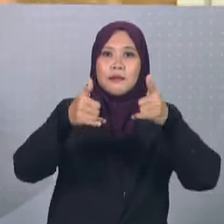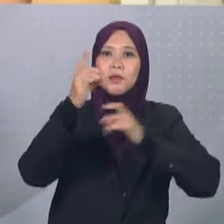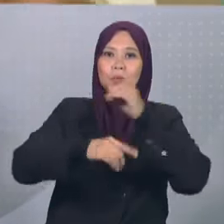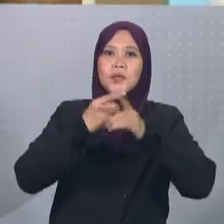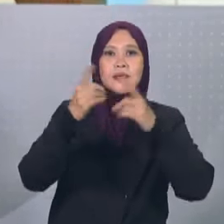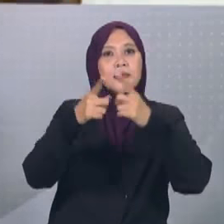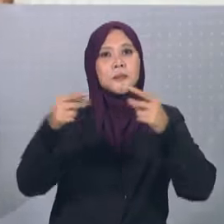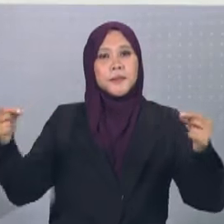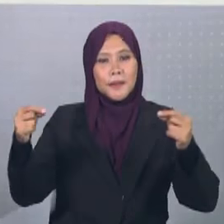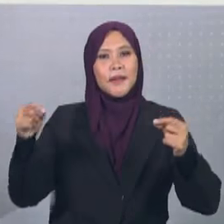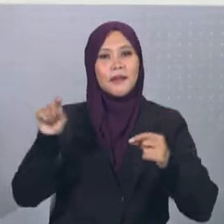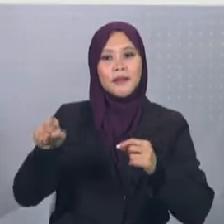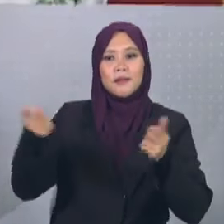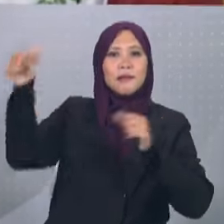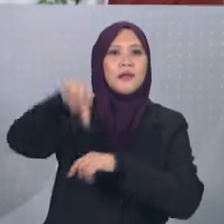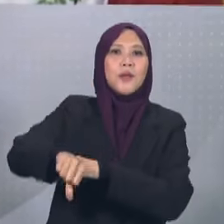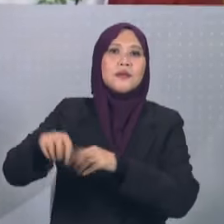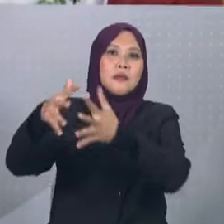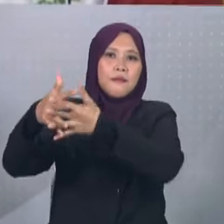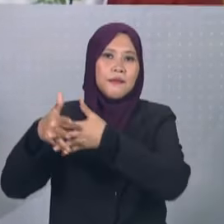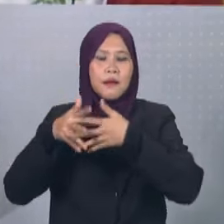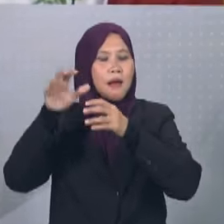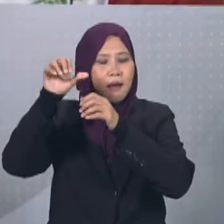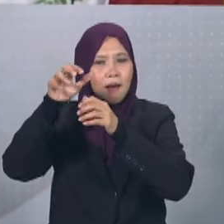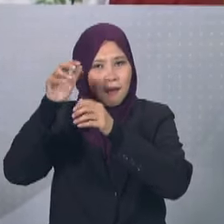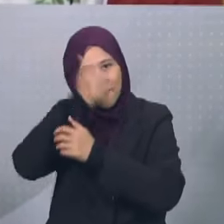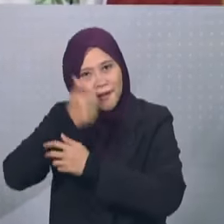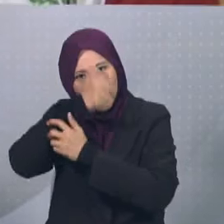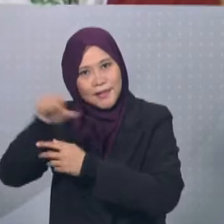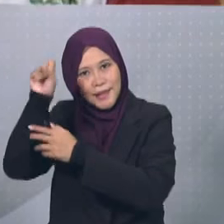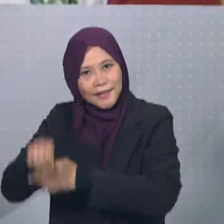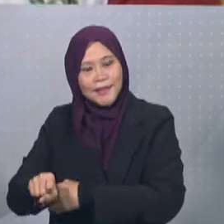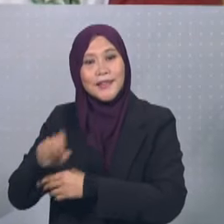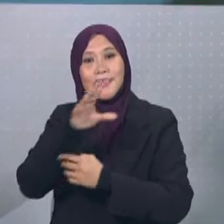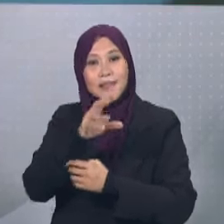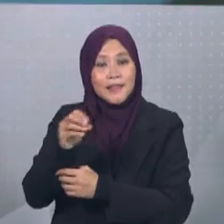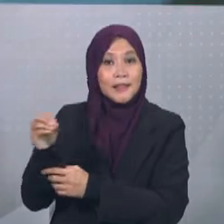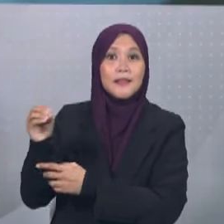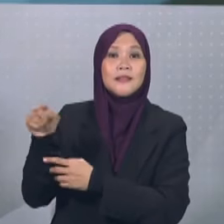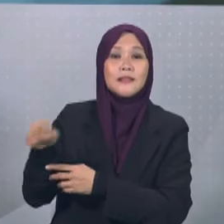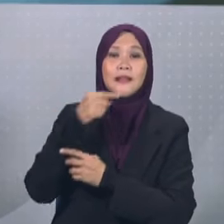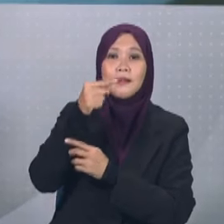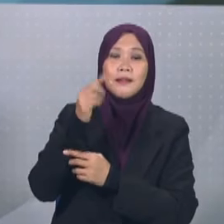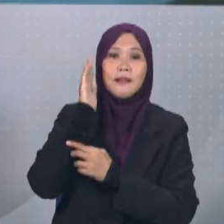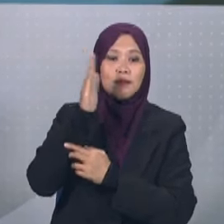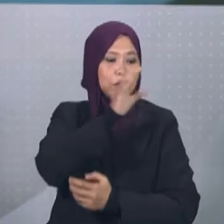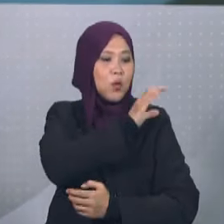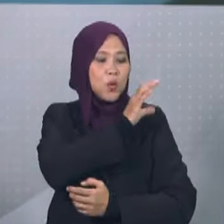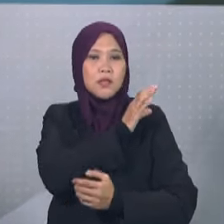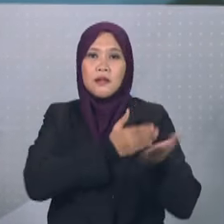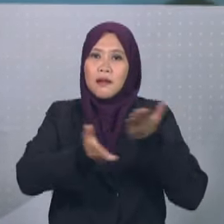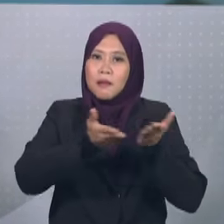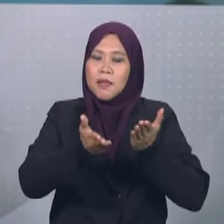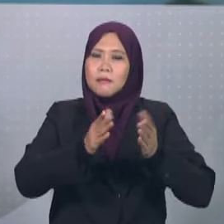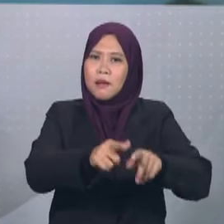di Jepun apabila mereka ditewaskan oleh Afrika Selatan. Kontrak terbaru Jones bermakna beliau akan menjadi ketua jurulatih yang berkhidmat